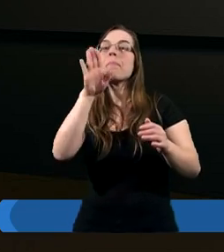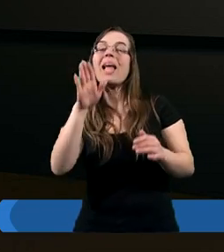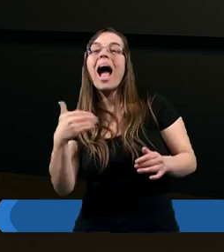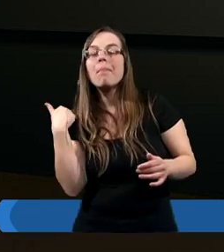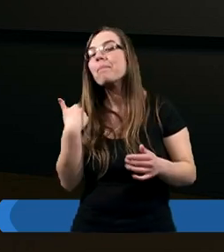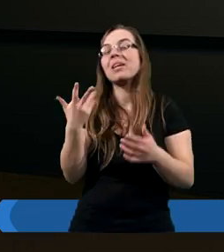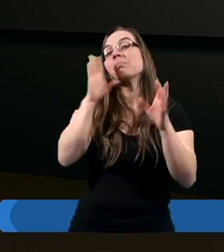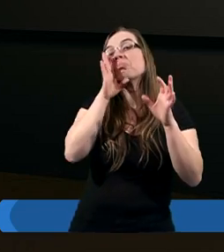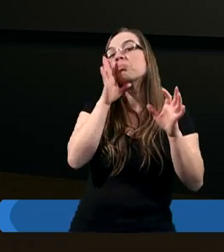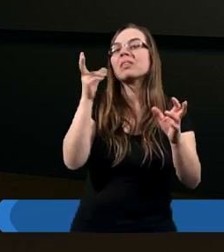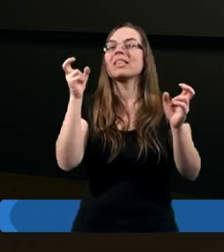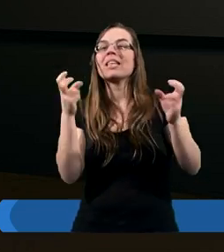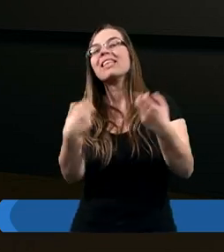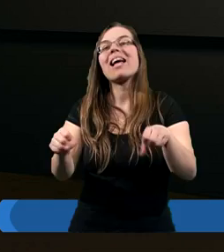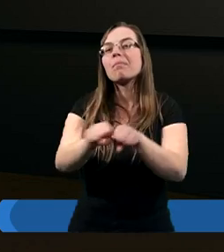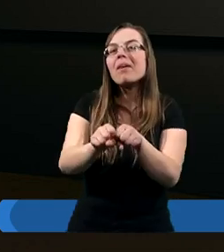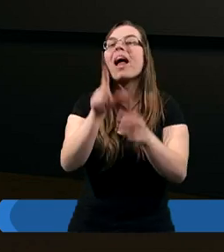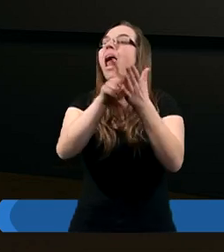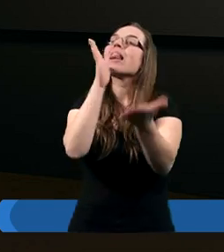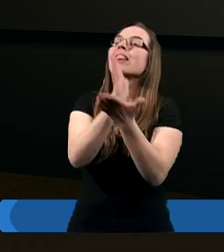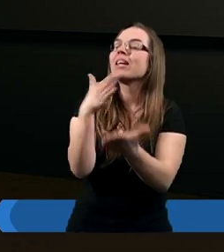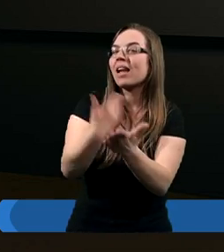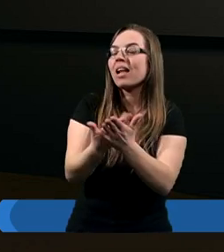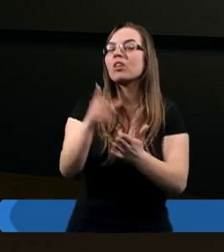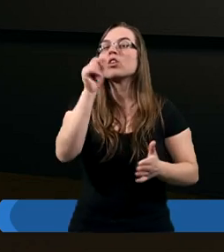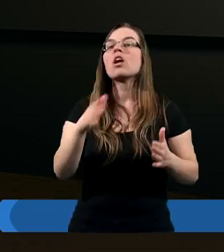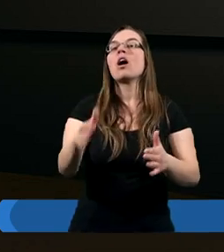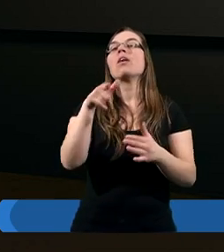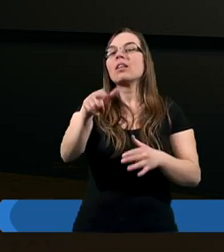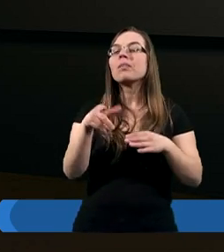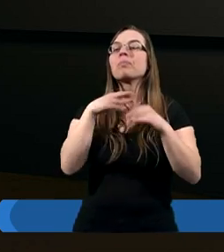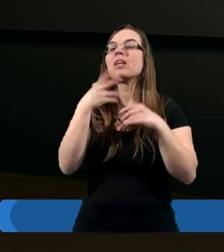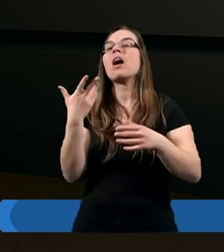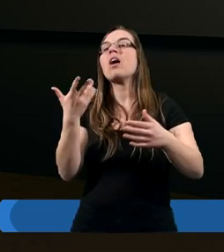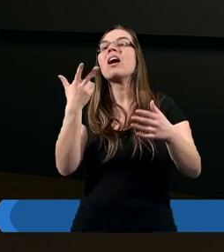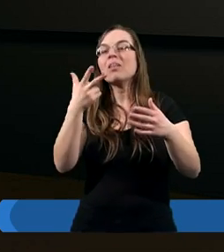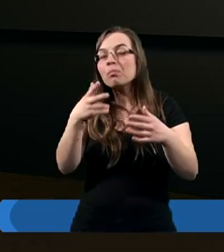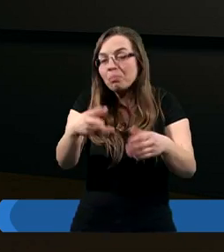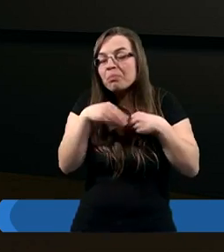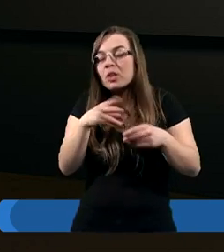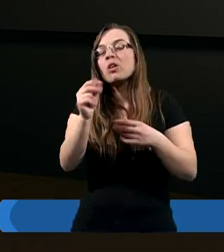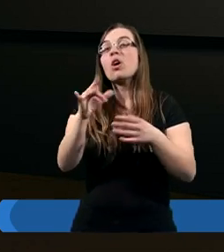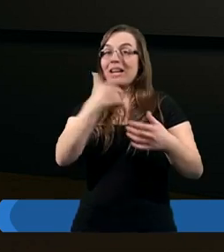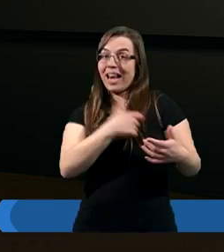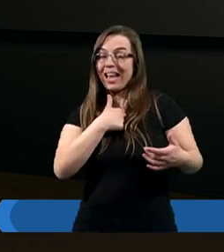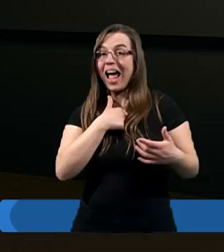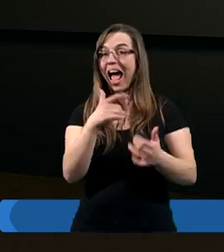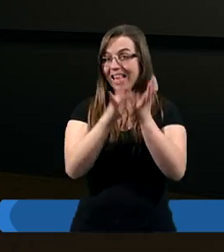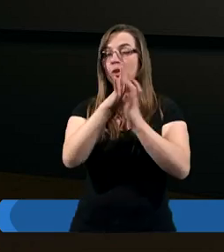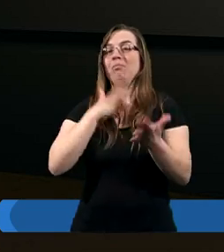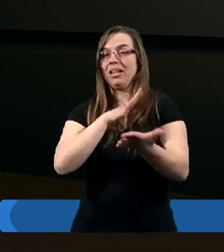miałby być niesprawiedliwy, ale tylko dlatego, że przyjął nasze niesprawiedliwości na siebie. Jego serce było czyste i